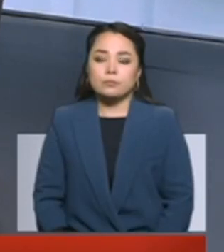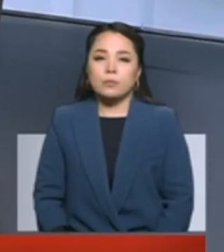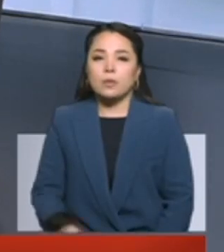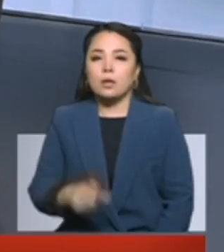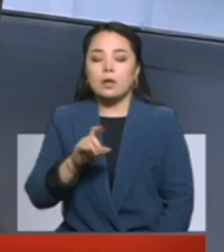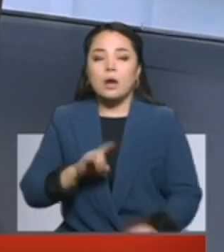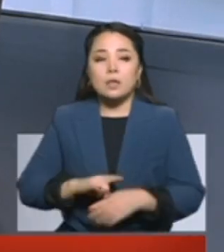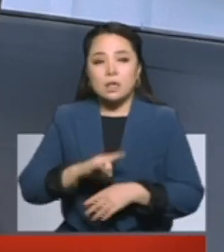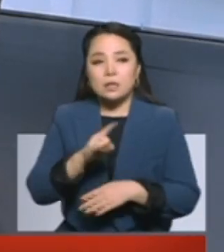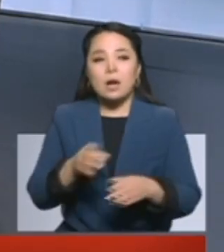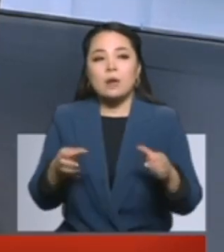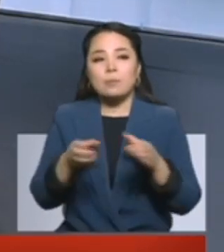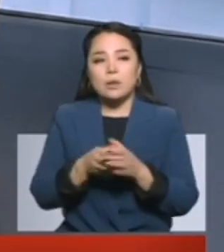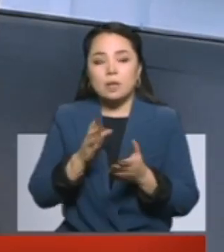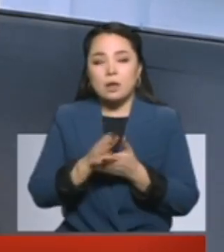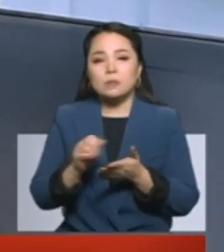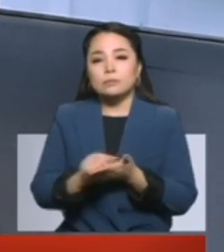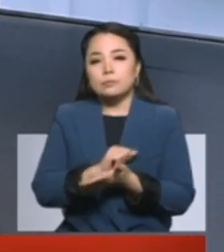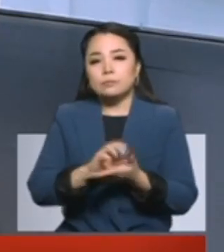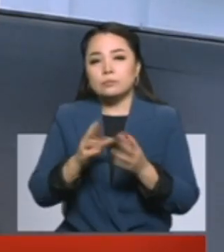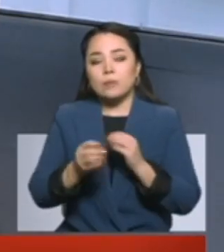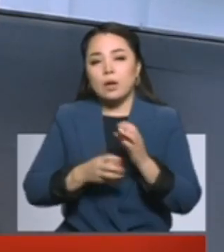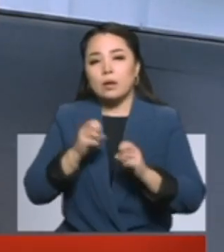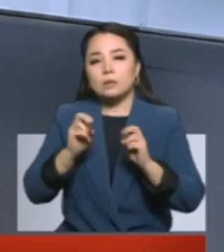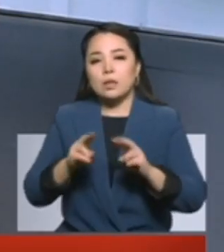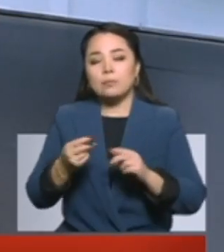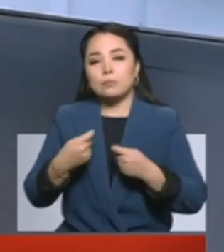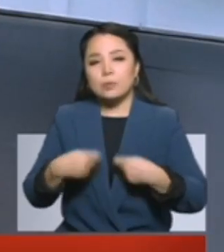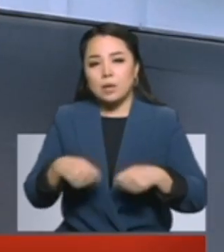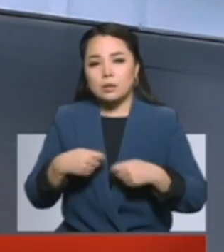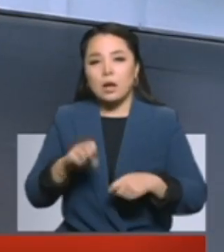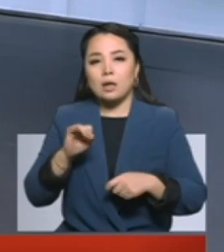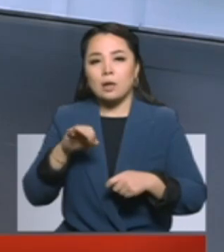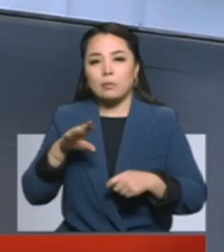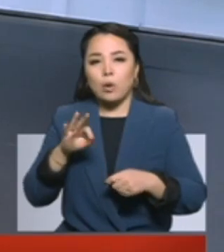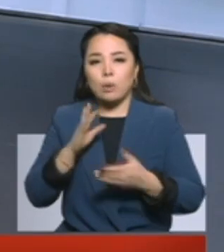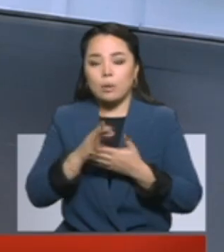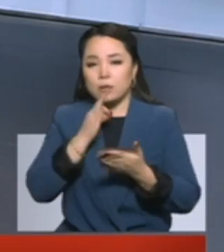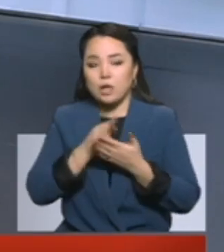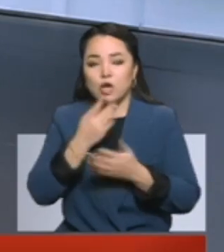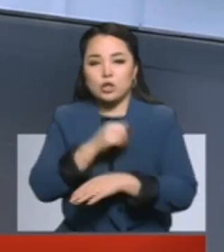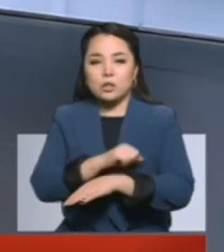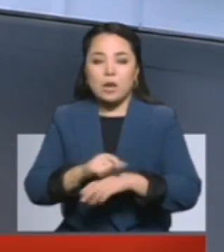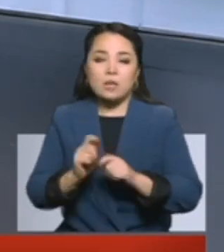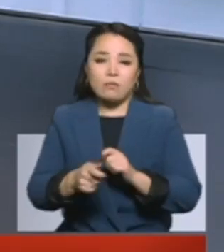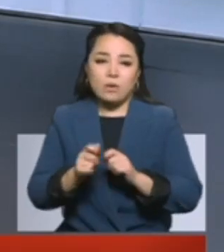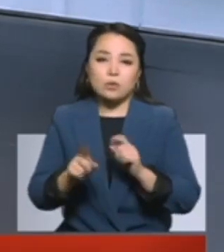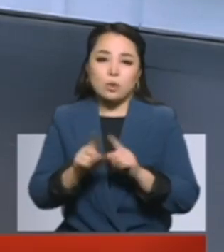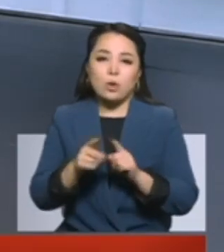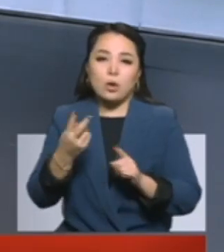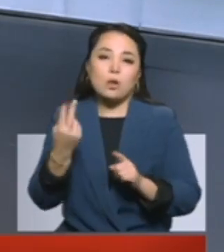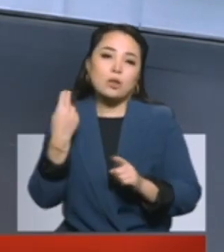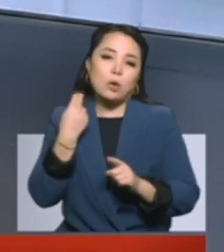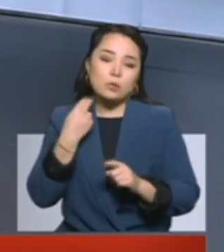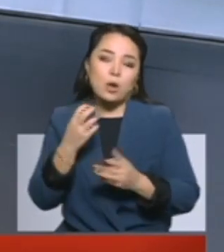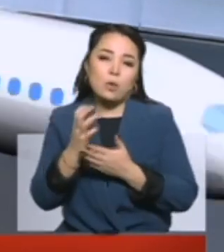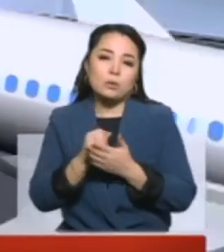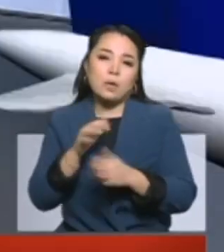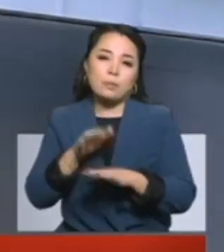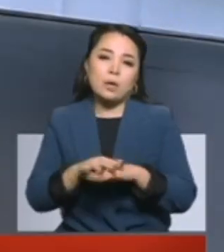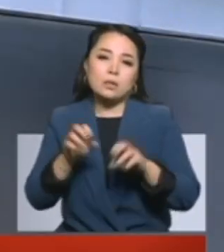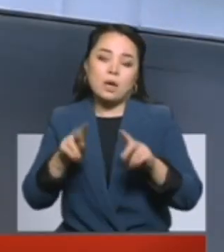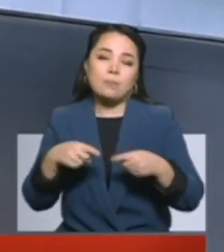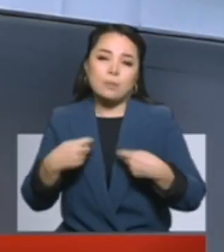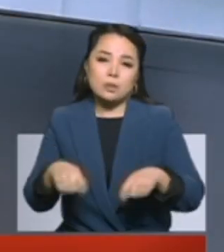Ал Air Астана компаниясы акцияларын халықаралық биржаларда IPO-ға шығармақ. Шетелдік инвесторлар оны Лондон қор биржасында,